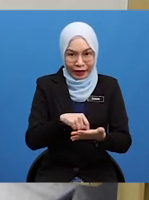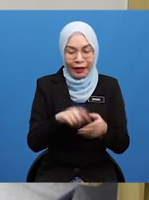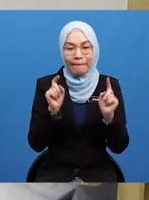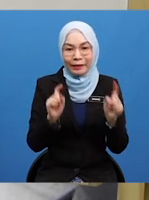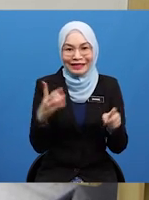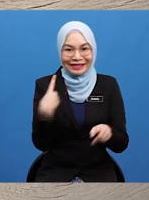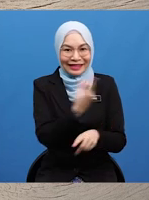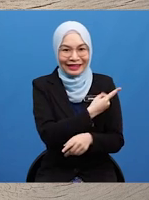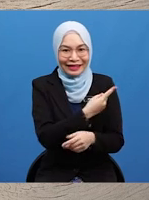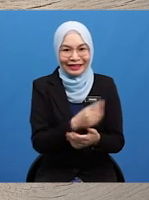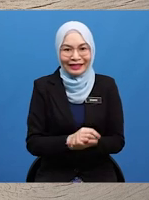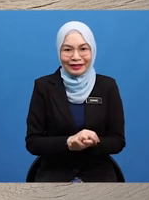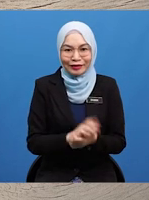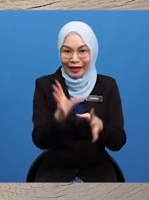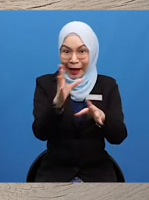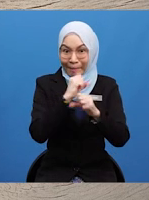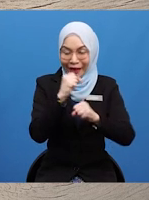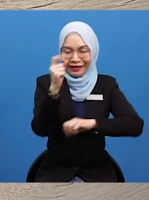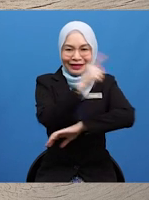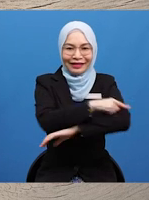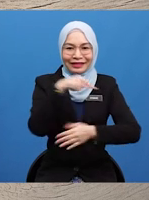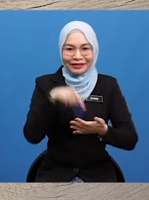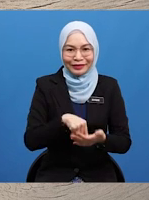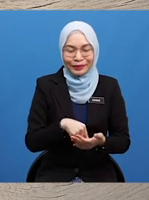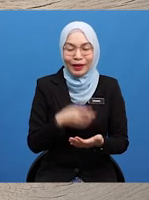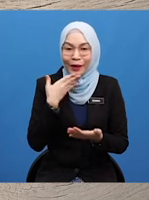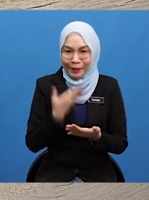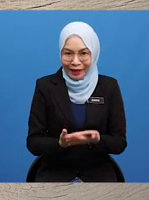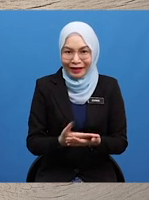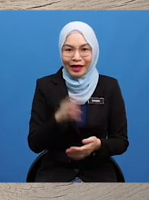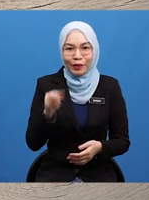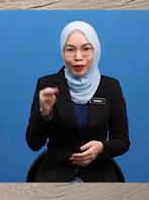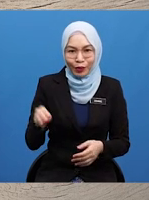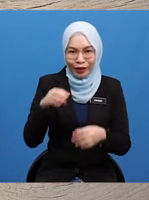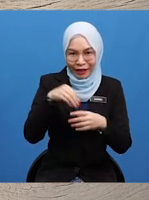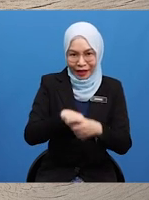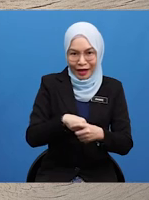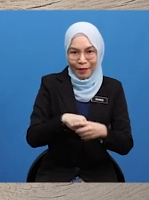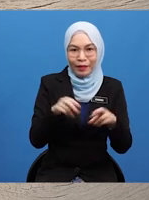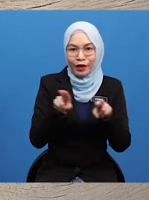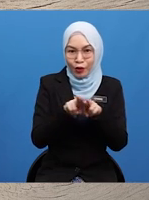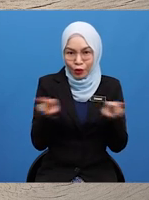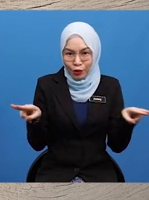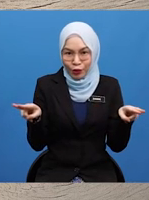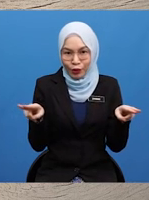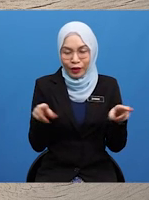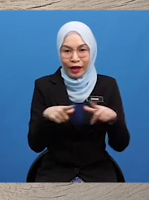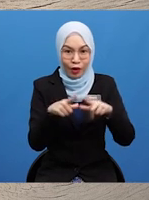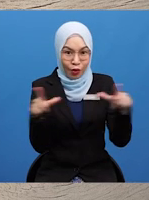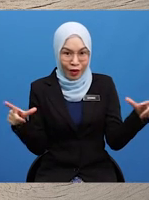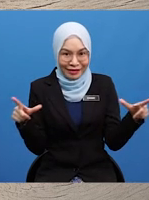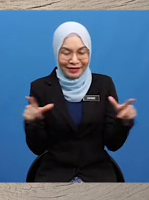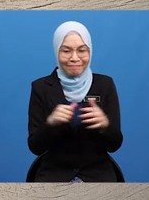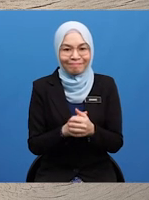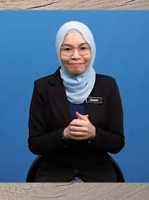pada hari ini. Baiklah murid-murid, dalam pengukuran luas, maksud sebenar